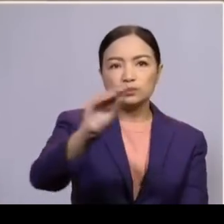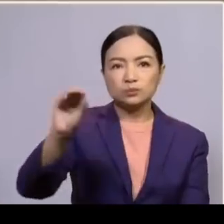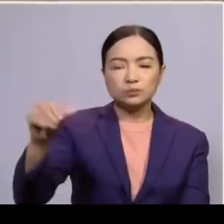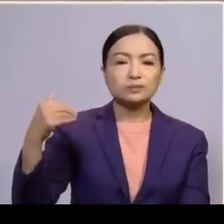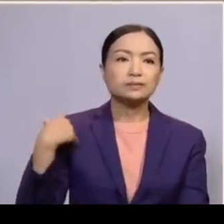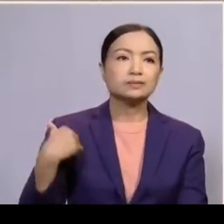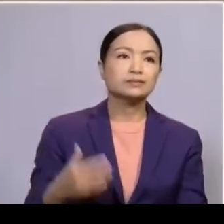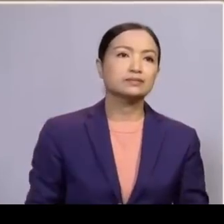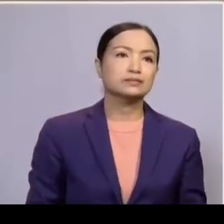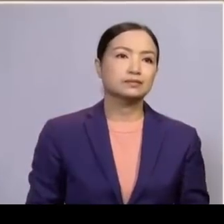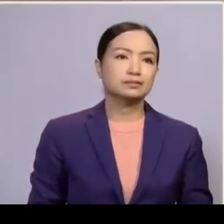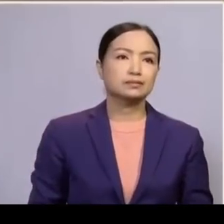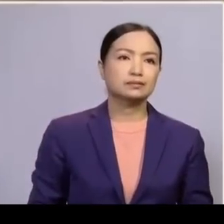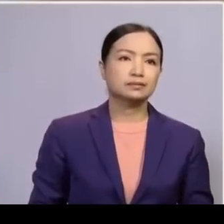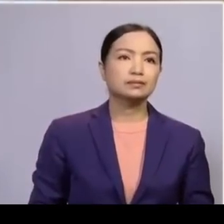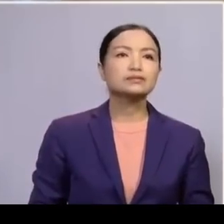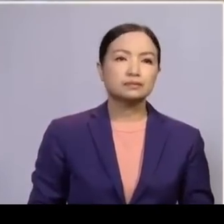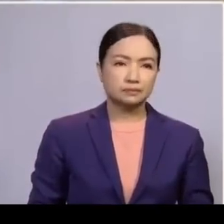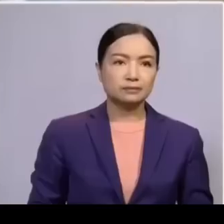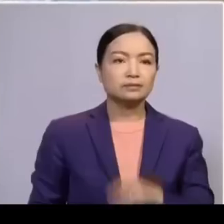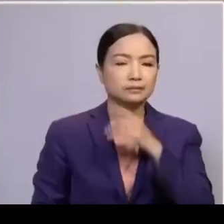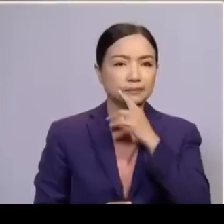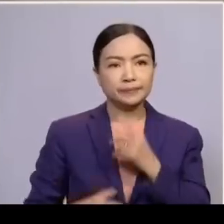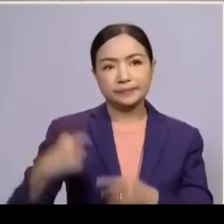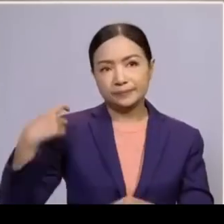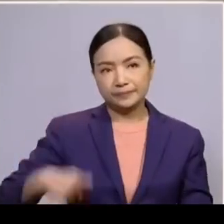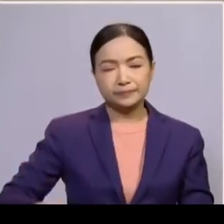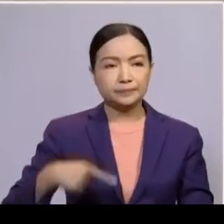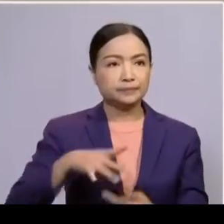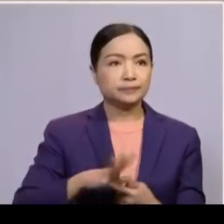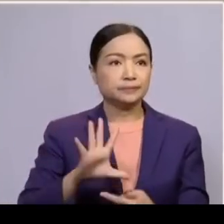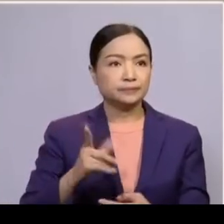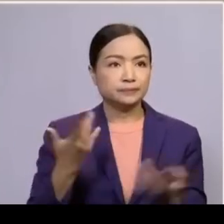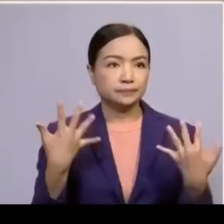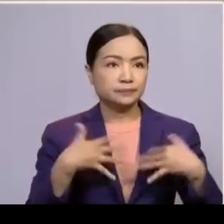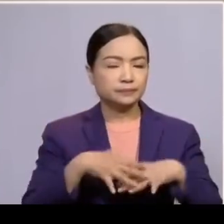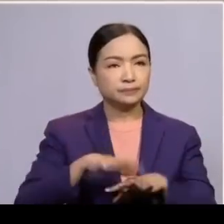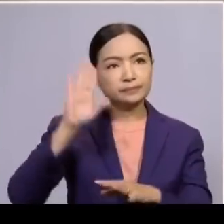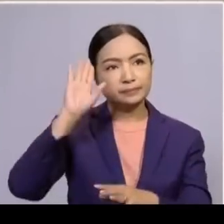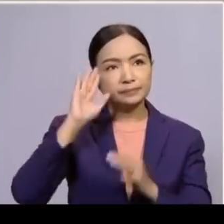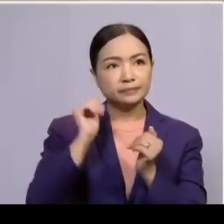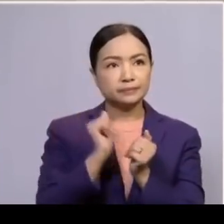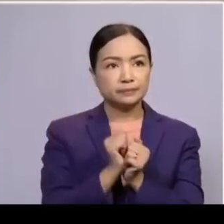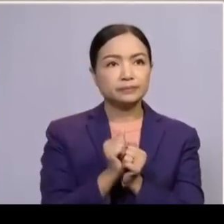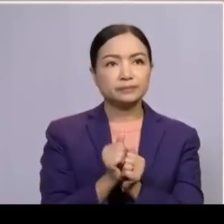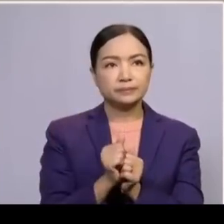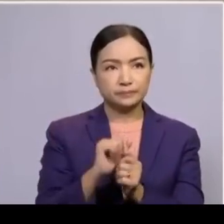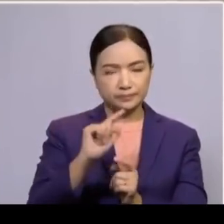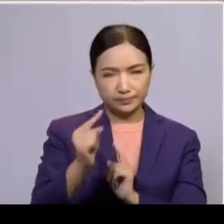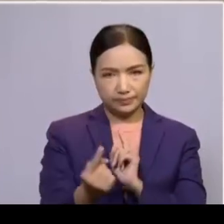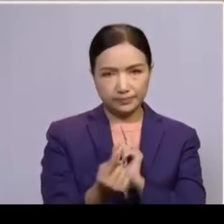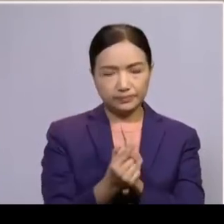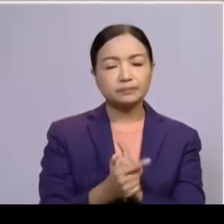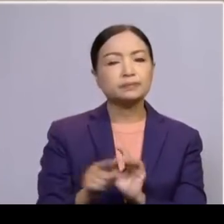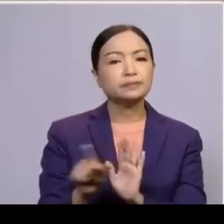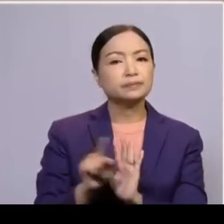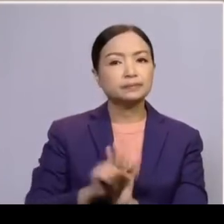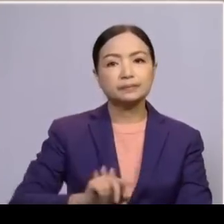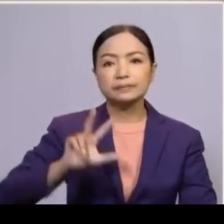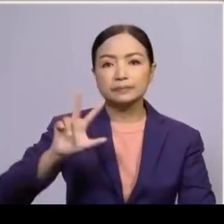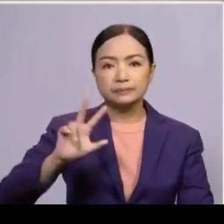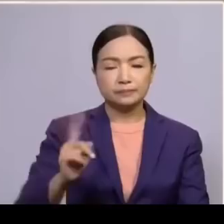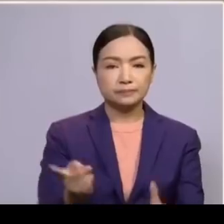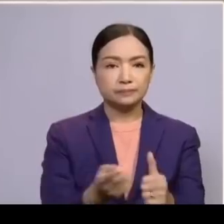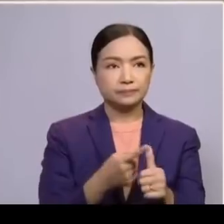หมายเรียกไปเมื่อต้นสัปดาห์นะฮะทางทนายภัทรเนี่ยมีการประสานตำรวจมาพบพนักงานสอบสวนถึง 3ครั้งครั้ง